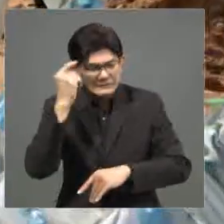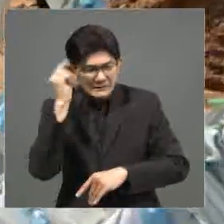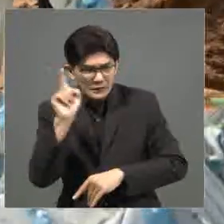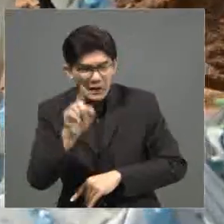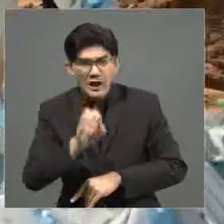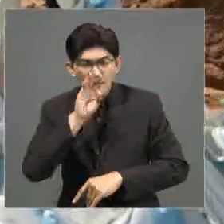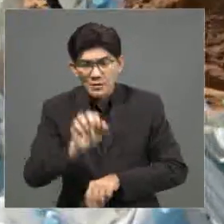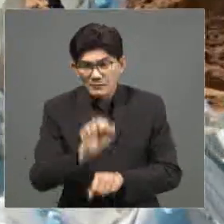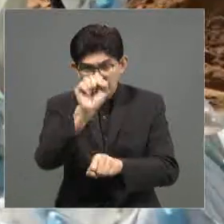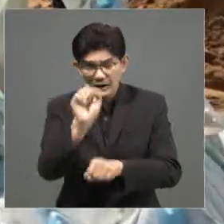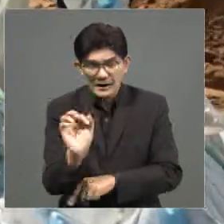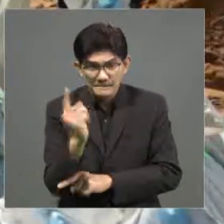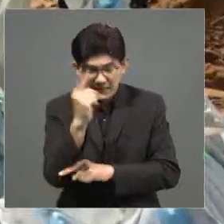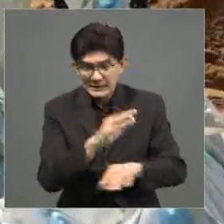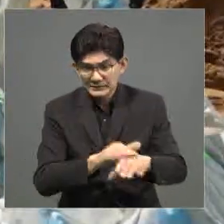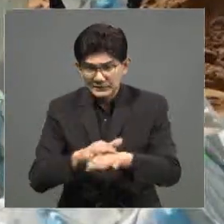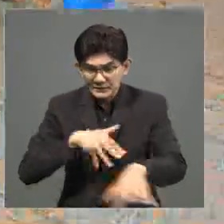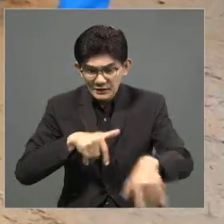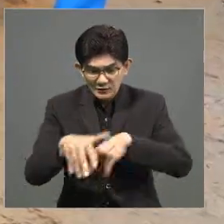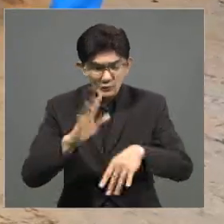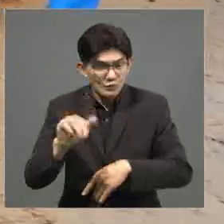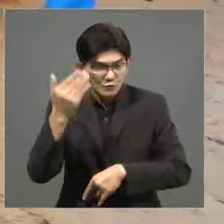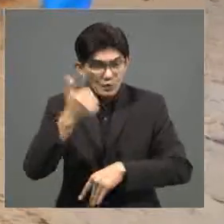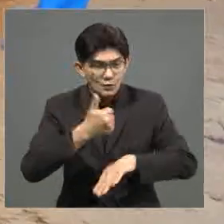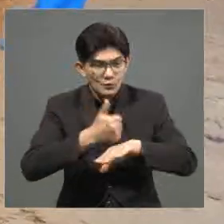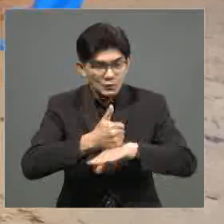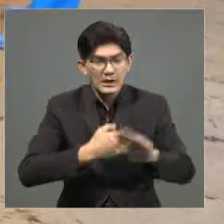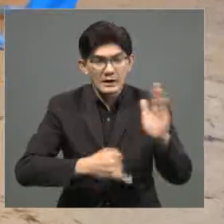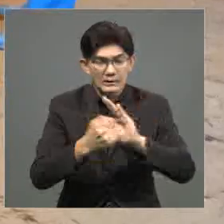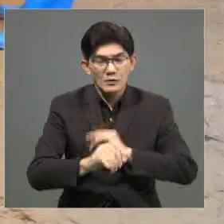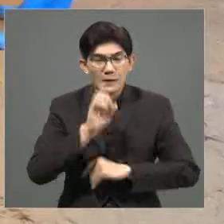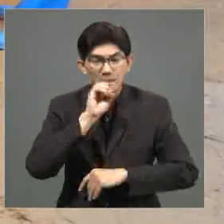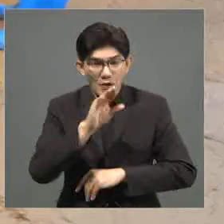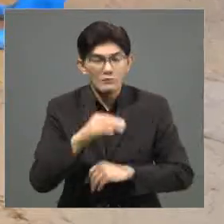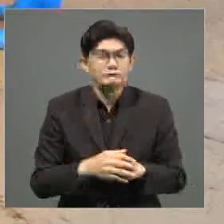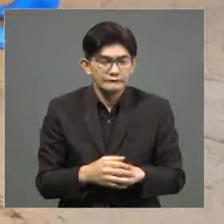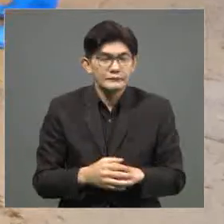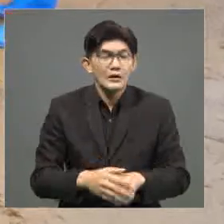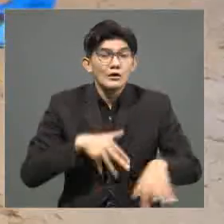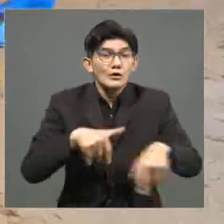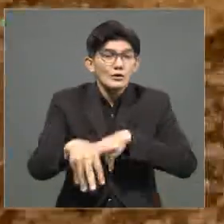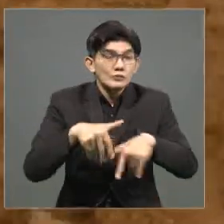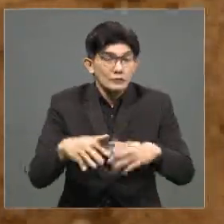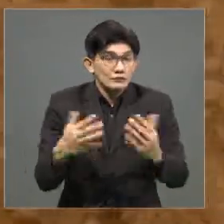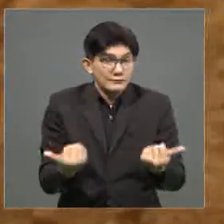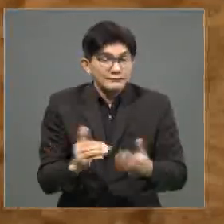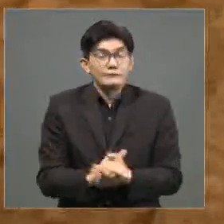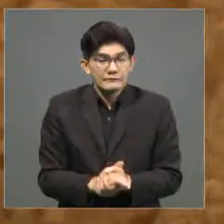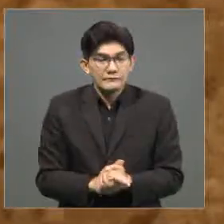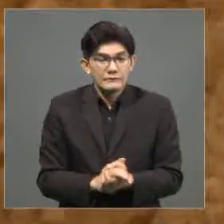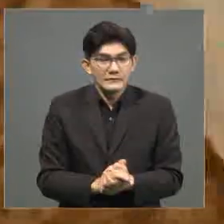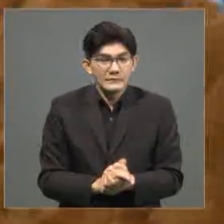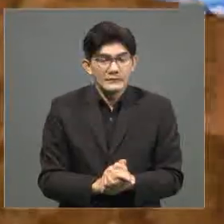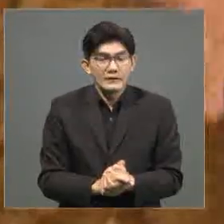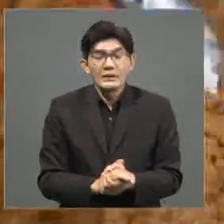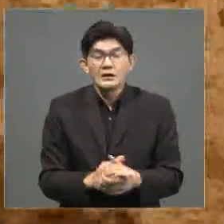จะมีการประกาศแจ้งเตือนประชาชนผ่านทางท่านผู้ว่าราชการจังหวัดกันอีกครั้งหนึ่งตอนนี้ชาวบ้านที่ตำบลโพนางดำออกอำเภอสั